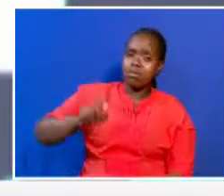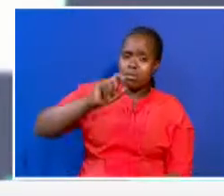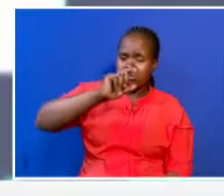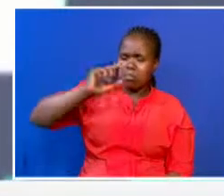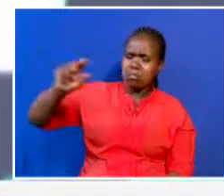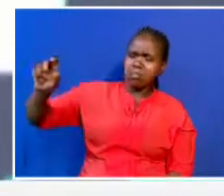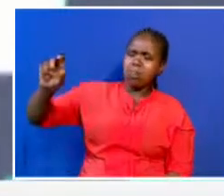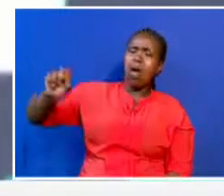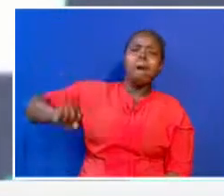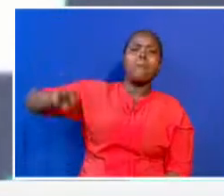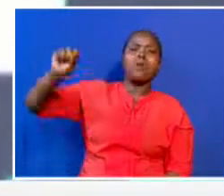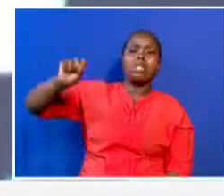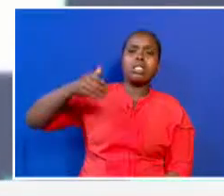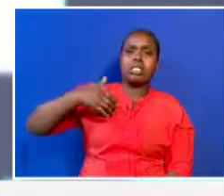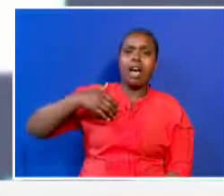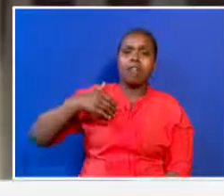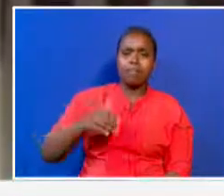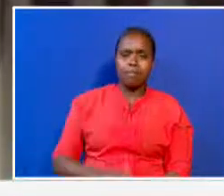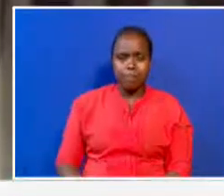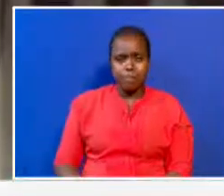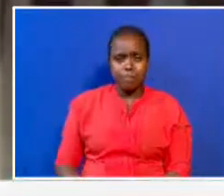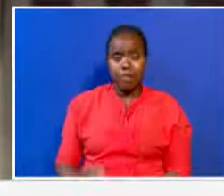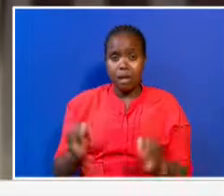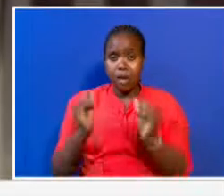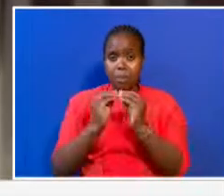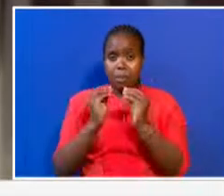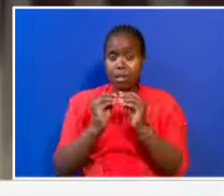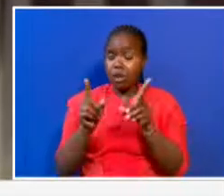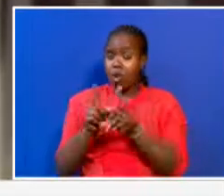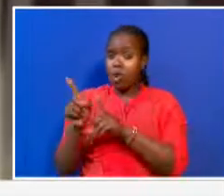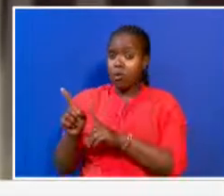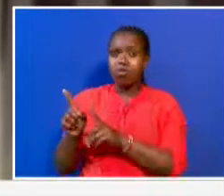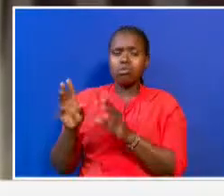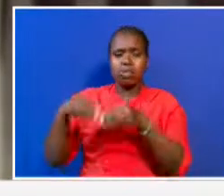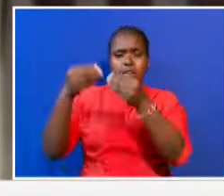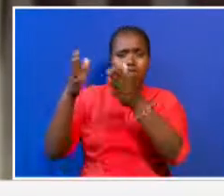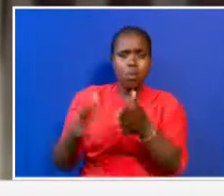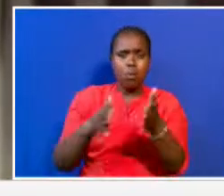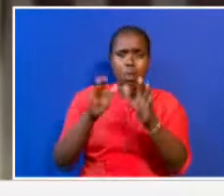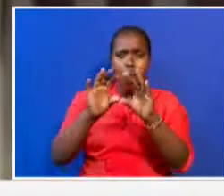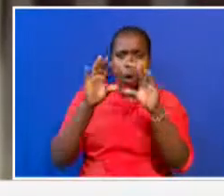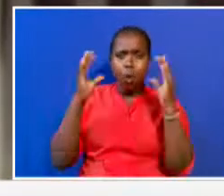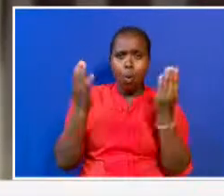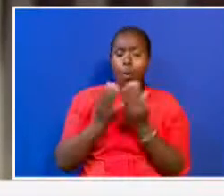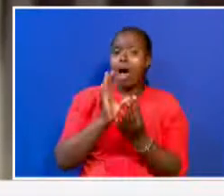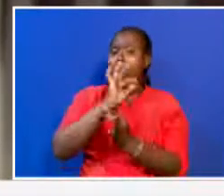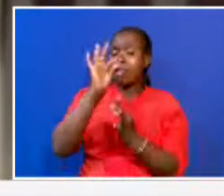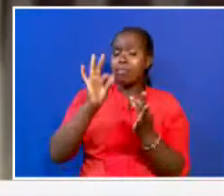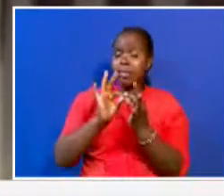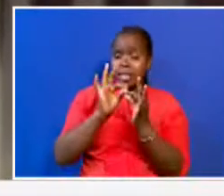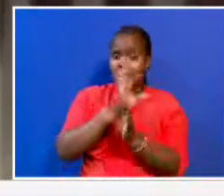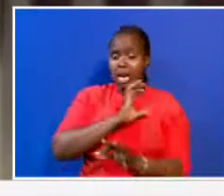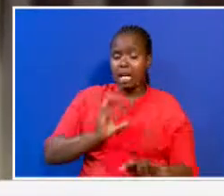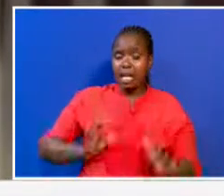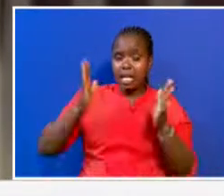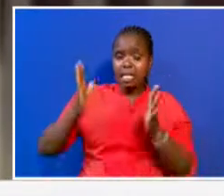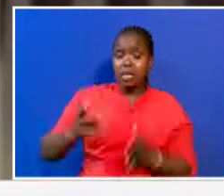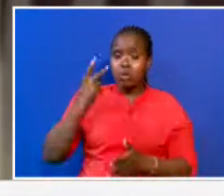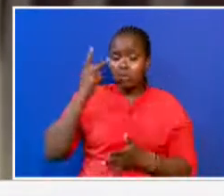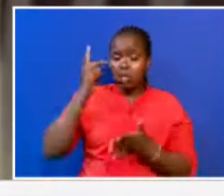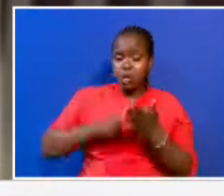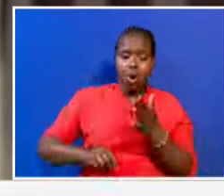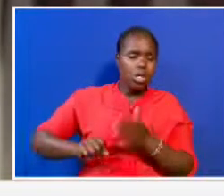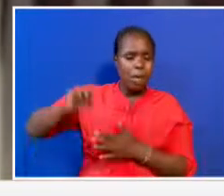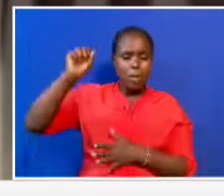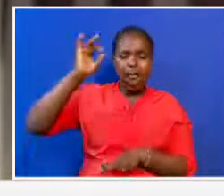is political. Mkutano wa leo vilevile ulitoa nafasi kwa ulimwengu, hasa Wakristo, kufahamu kwamba siasa inaathiri